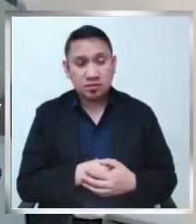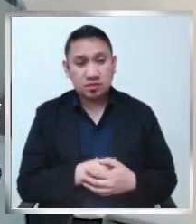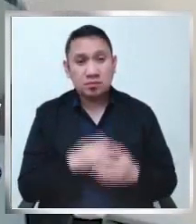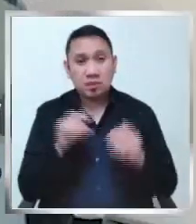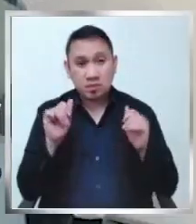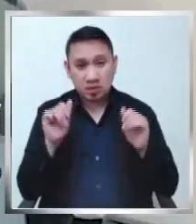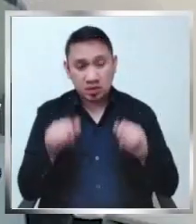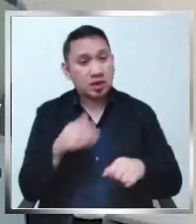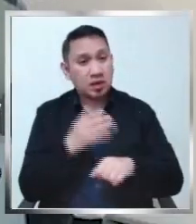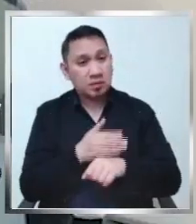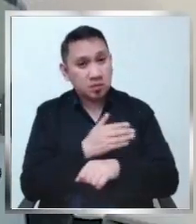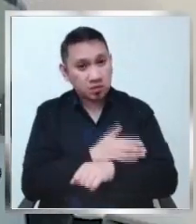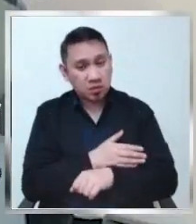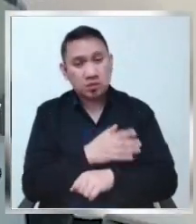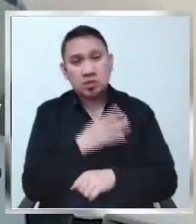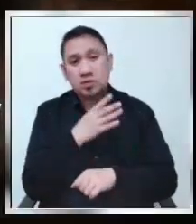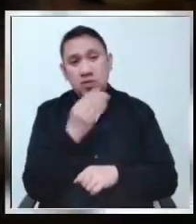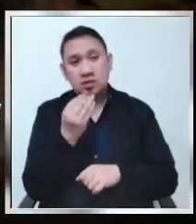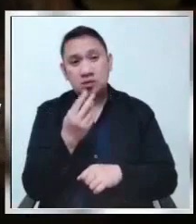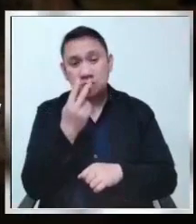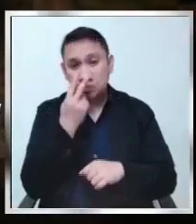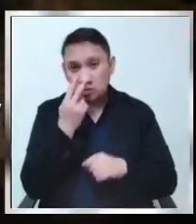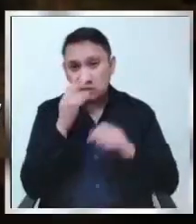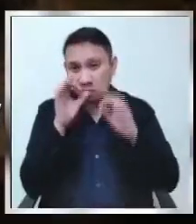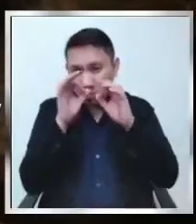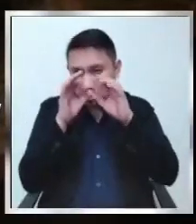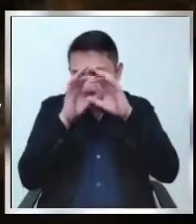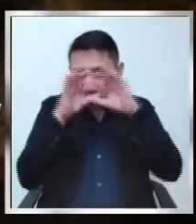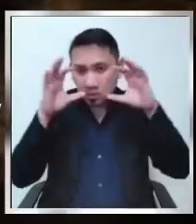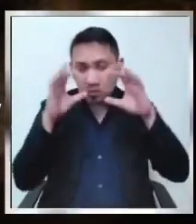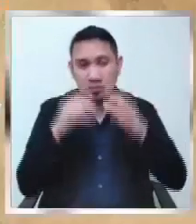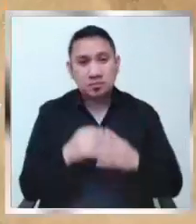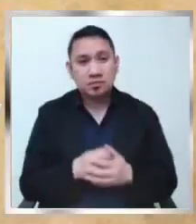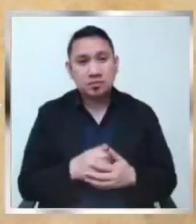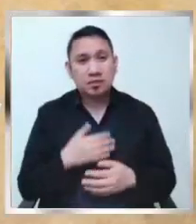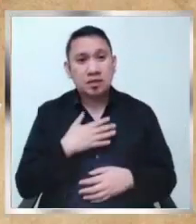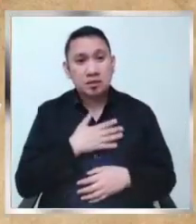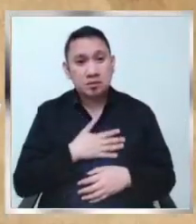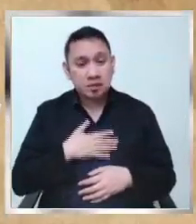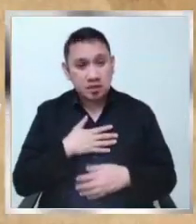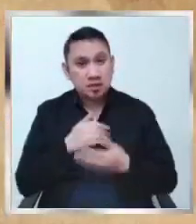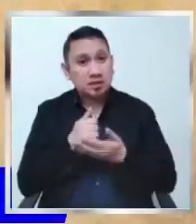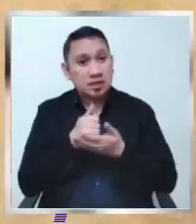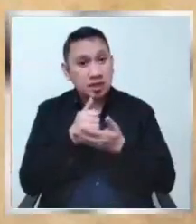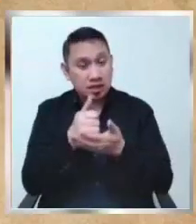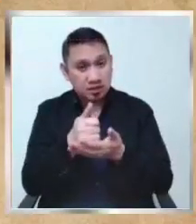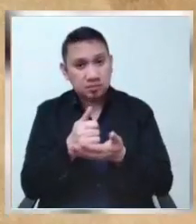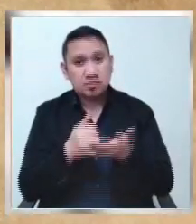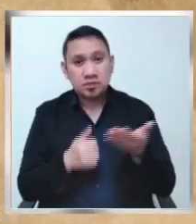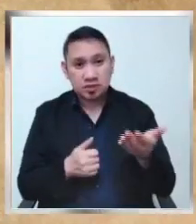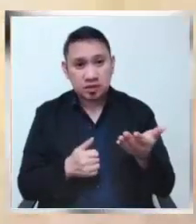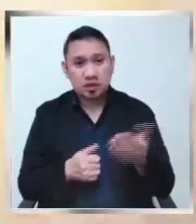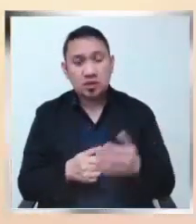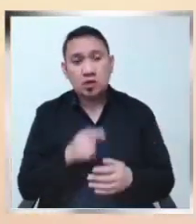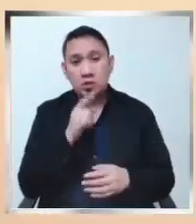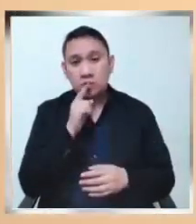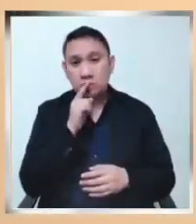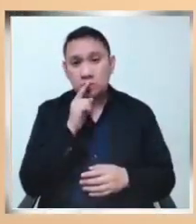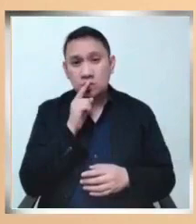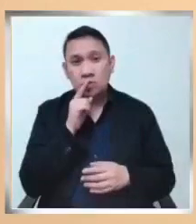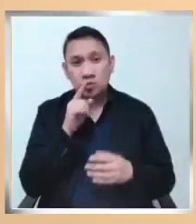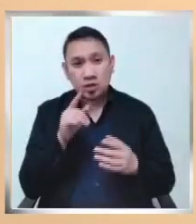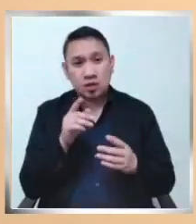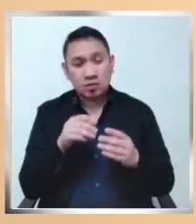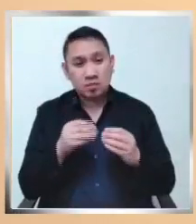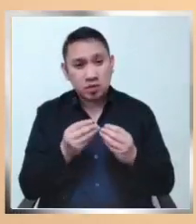ng contrast ng magnification mga kapuso tulungan po natin si Mads para sa kanyang tuluyang paggaling mag